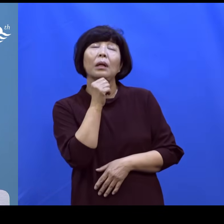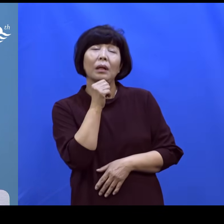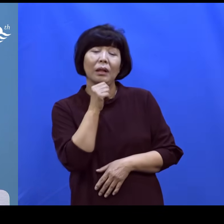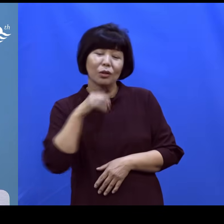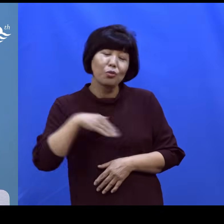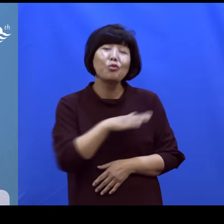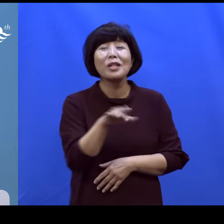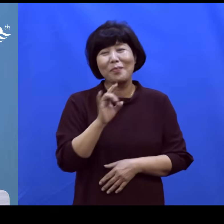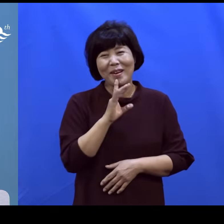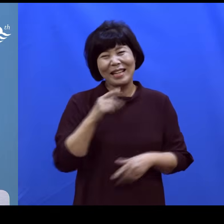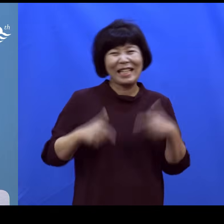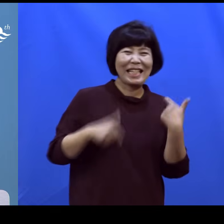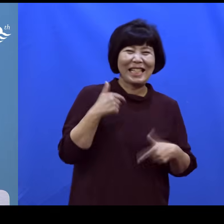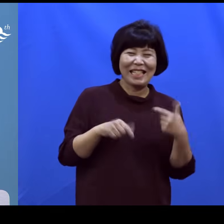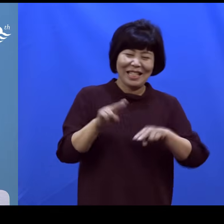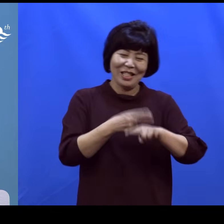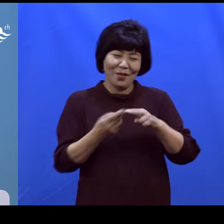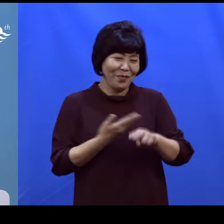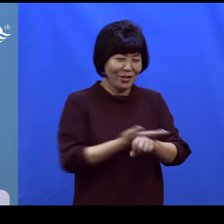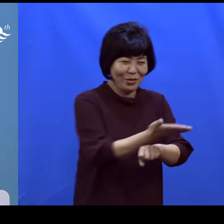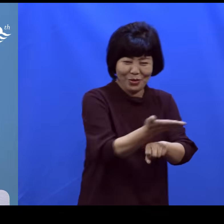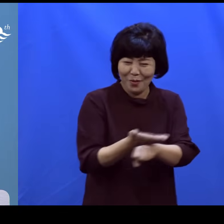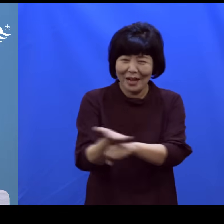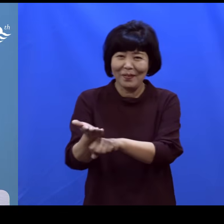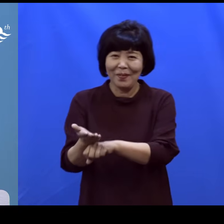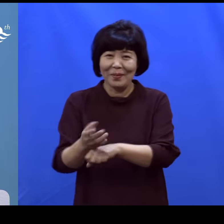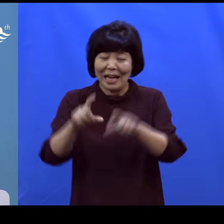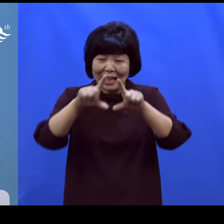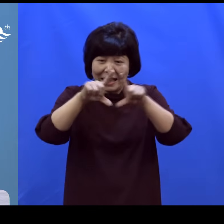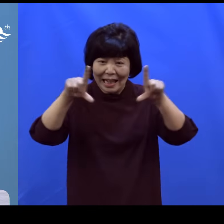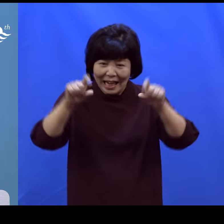우리끼리만의 잔치예요. 막 선물 교환하고 너무 재밌는 카드 만들고.